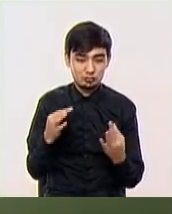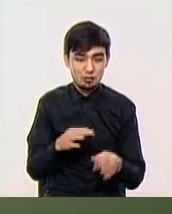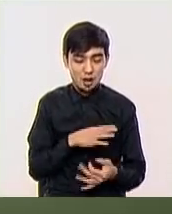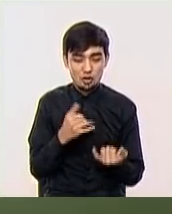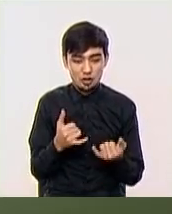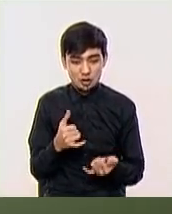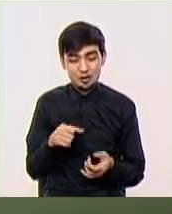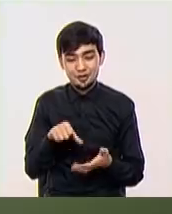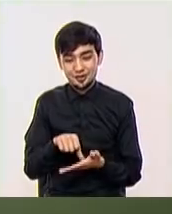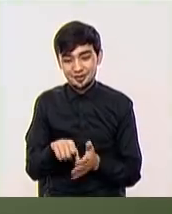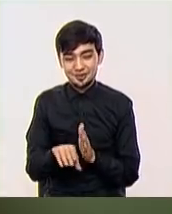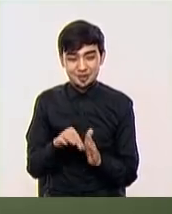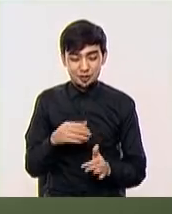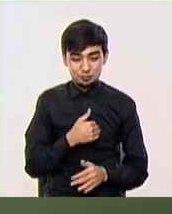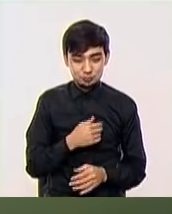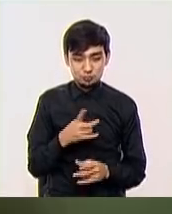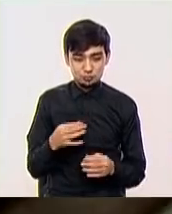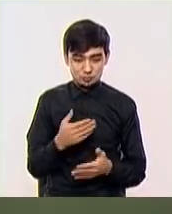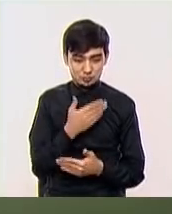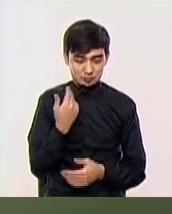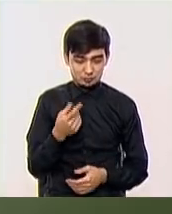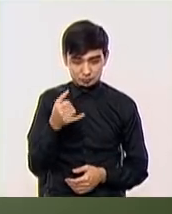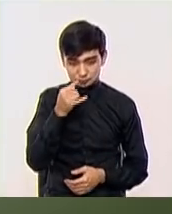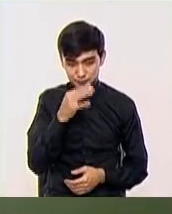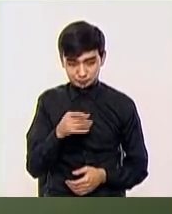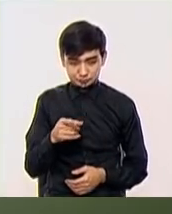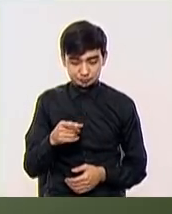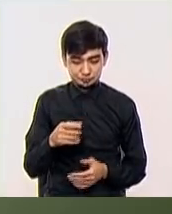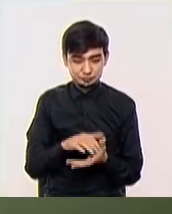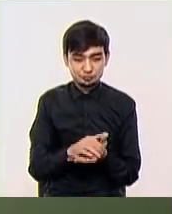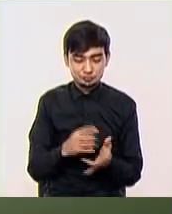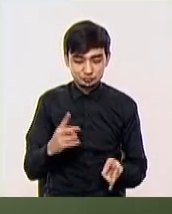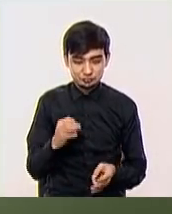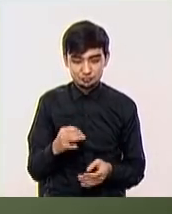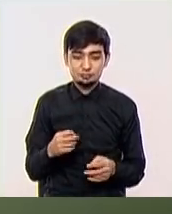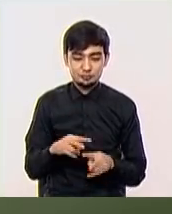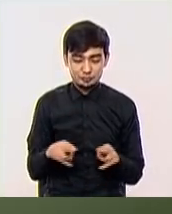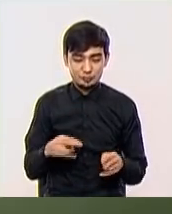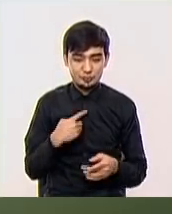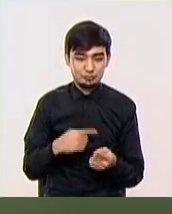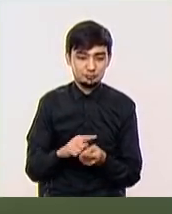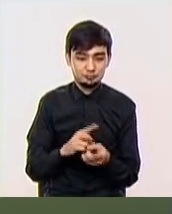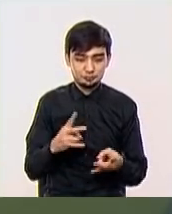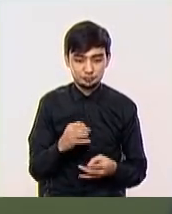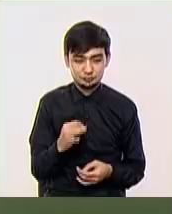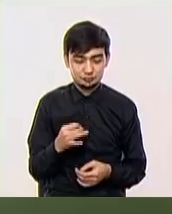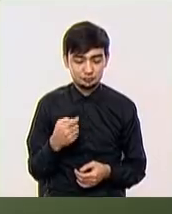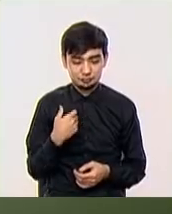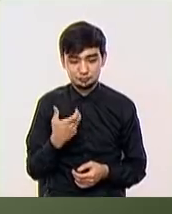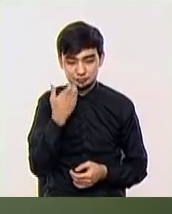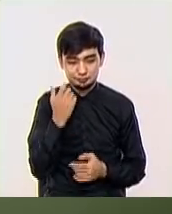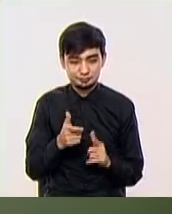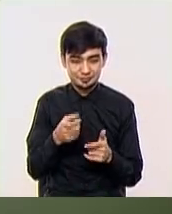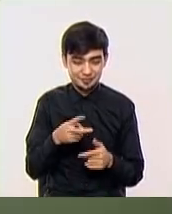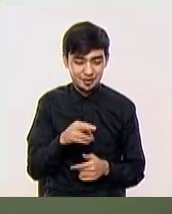Kazım onda mümkünlük yok. Sonuçtan sonda mümkünlükte kaytaradan kaytar olarak diyorum. Solda ol, ikinci adam diyorum.